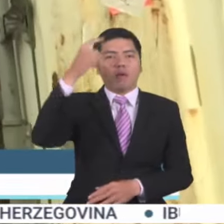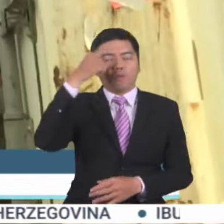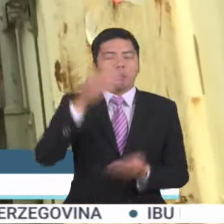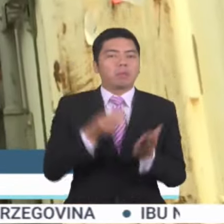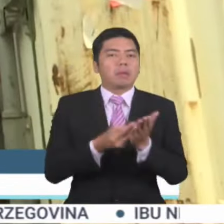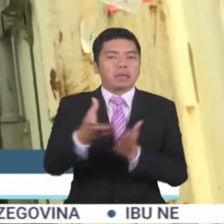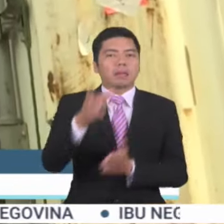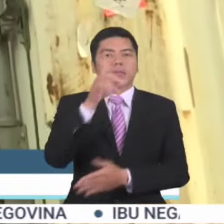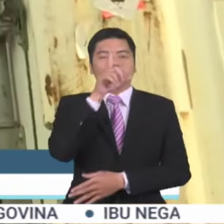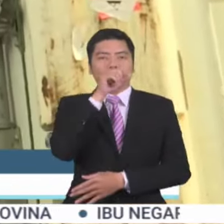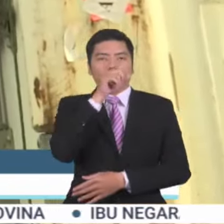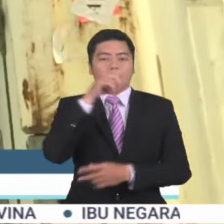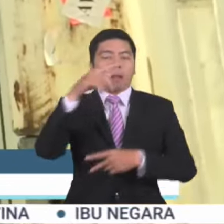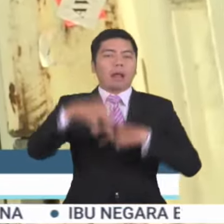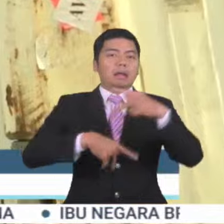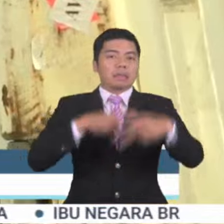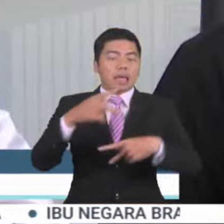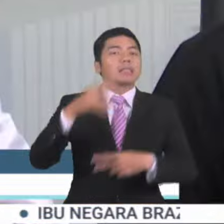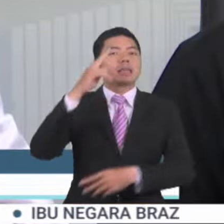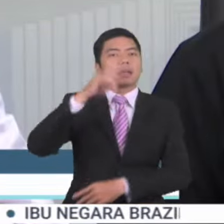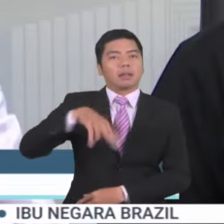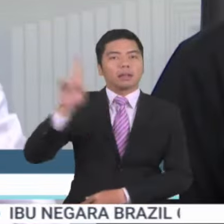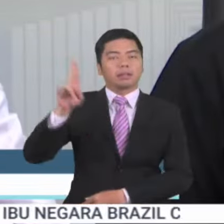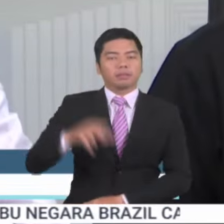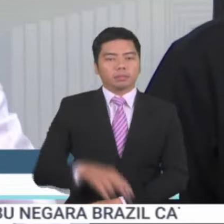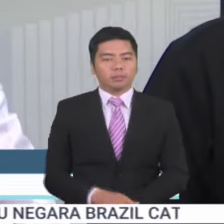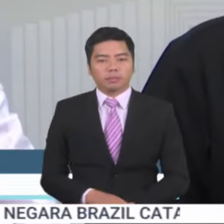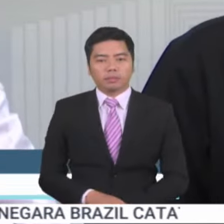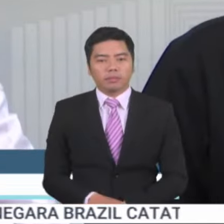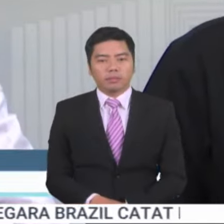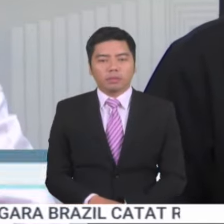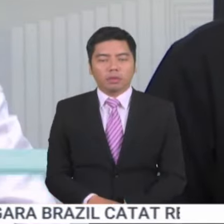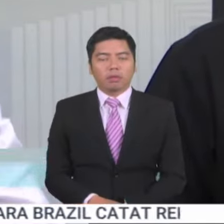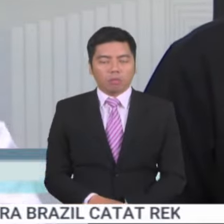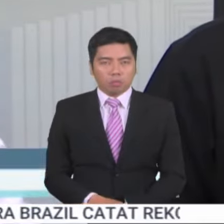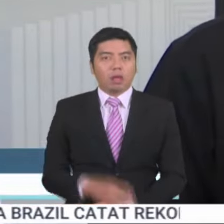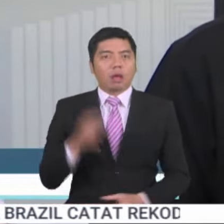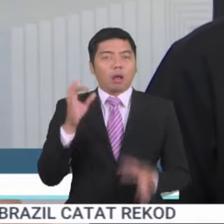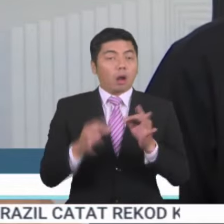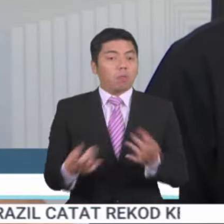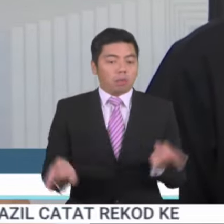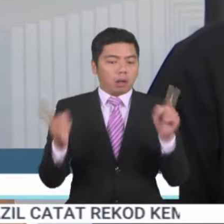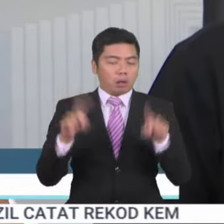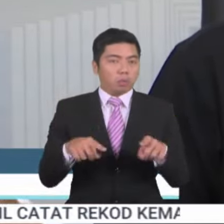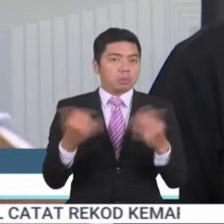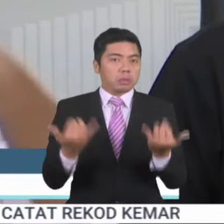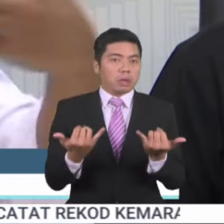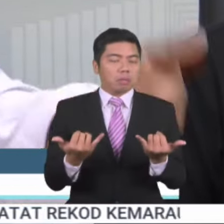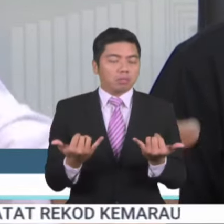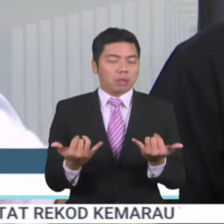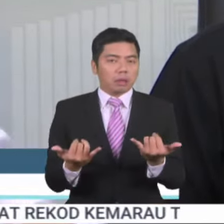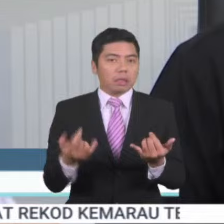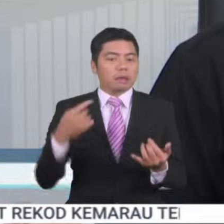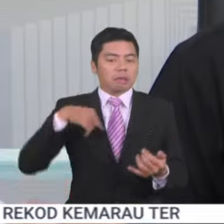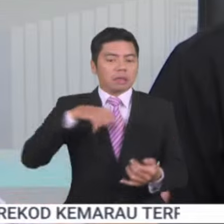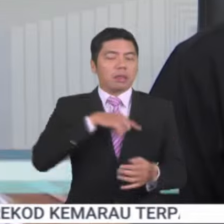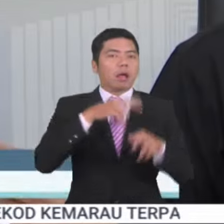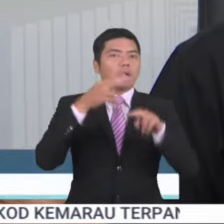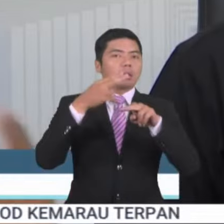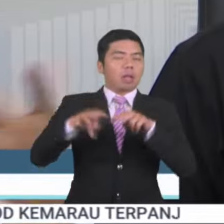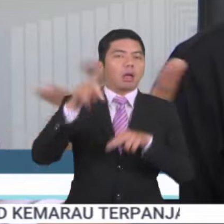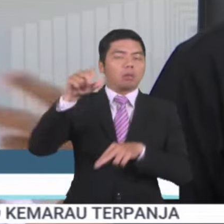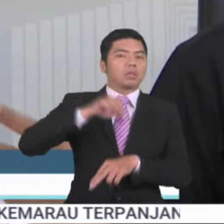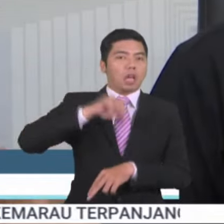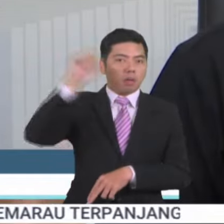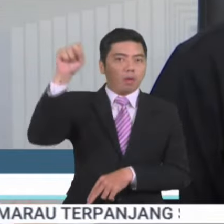bekalan ayam proses halal. Secara tidak langsung, apabila berlaku ini, kita menghantar ke Sabah, mana pengeluaran